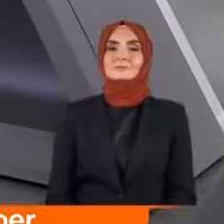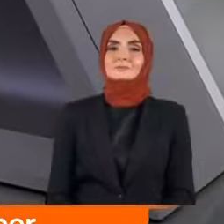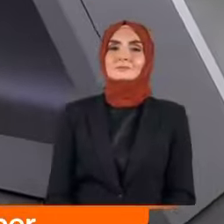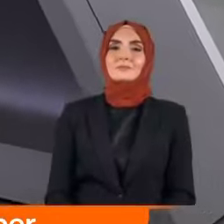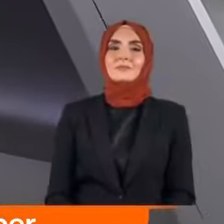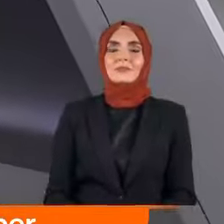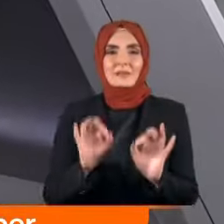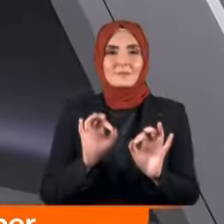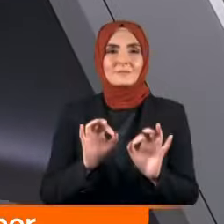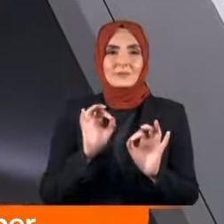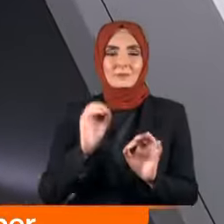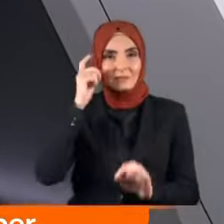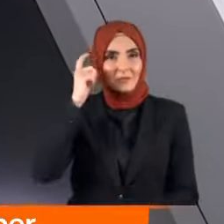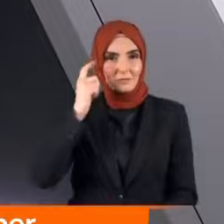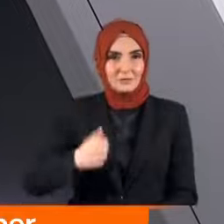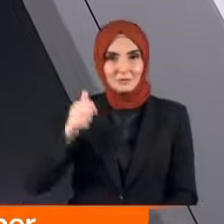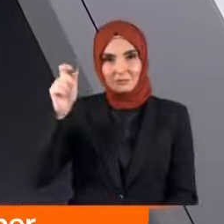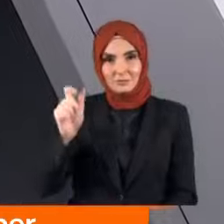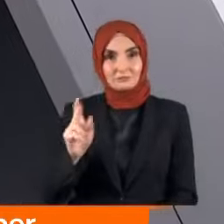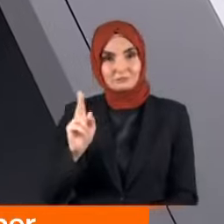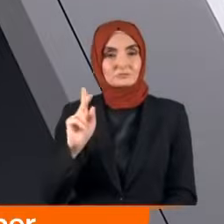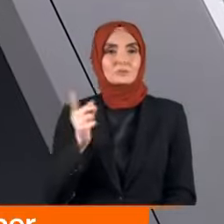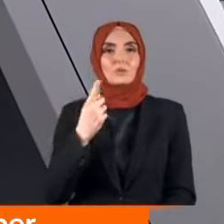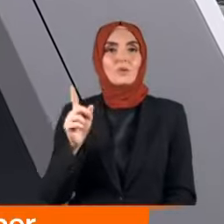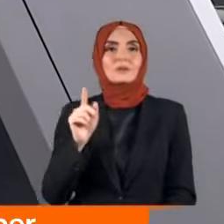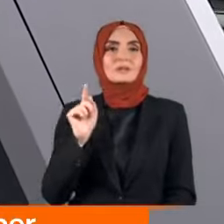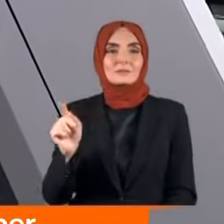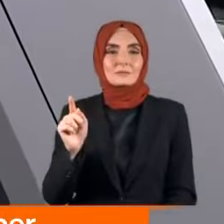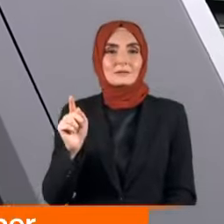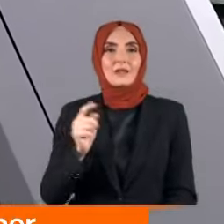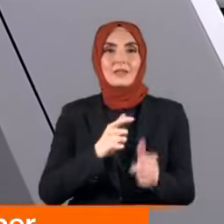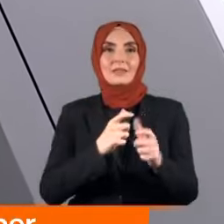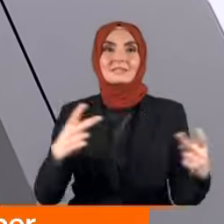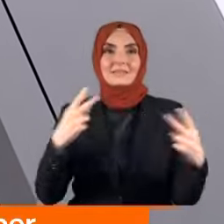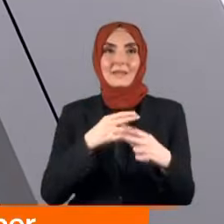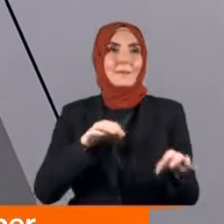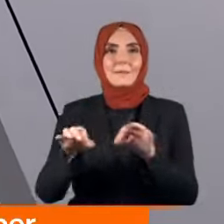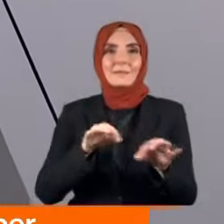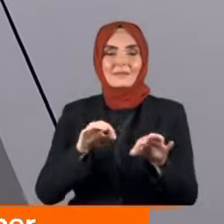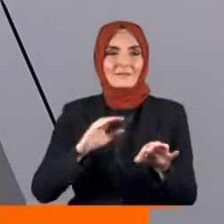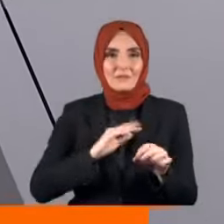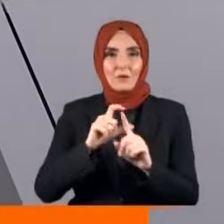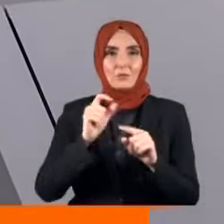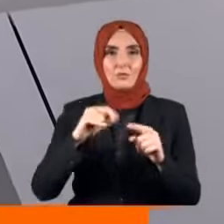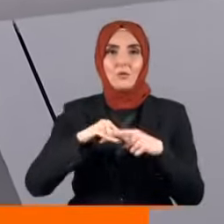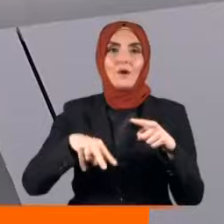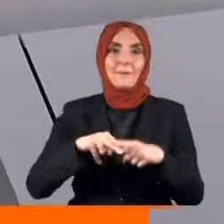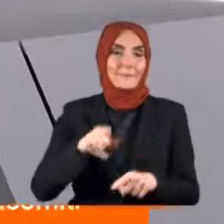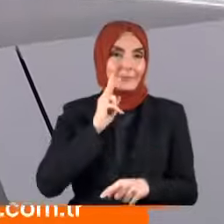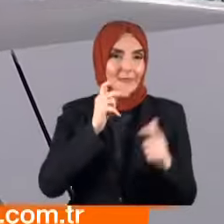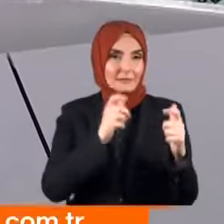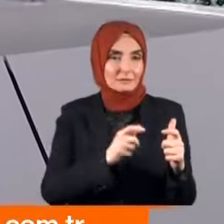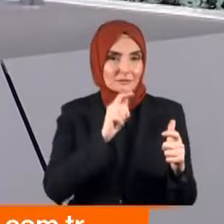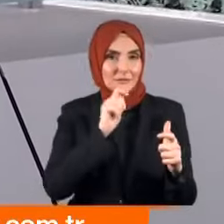Her defasında Netanyahu yönetimine katılan ateşkes planlarından sonuncusu Doha'dan. 6 haftalık ateşkes için 35